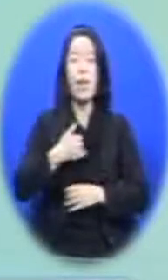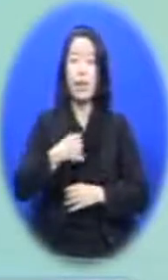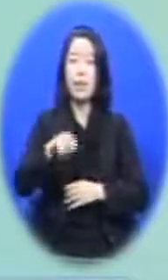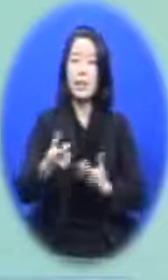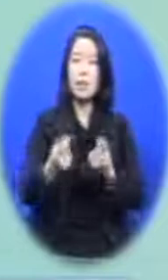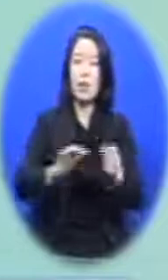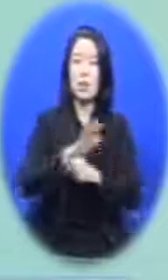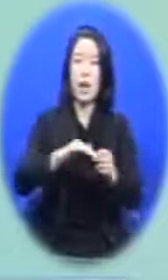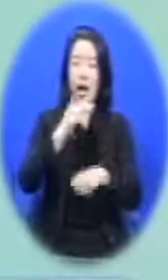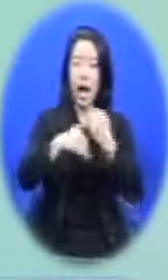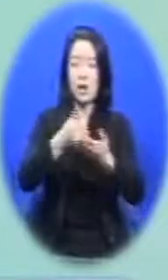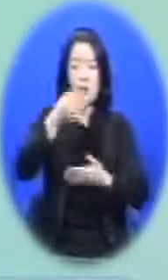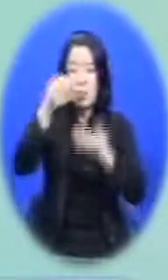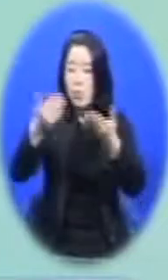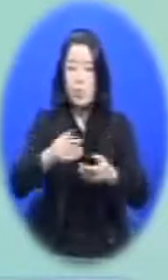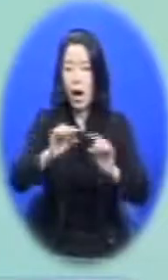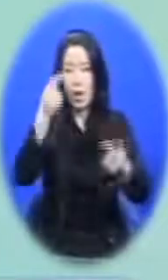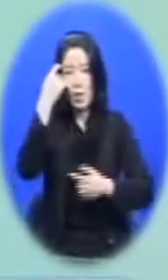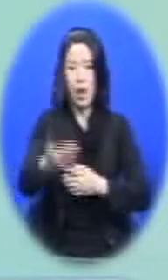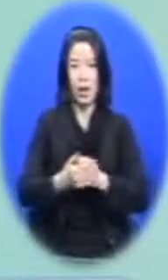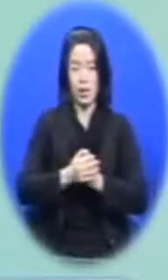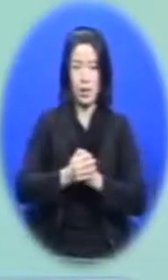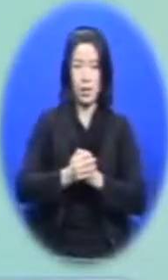사랑을 하나님이 보여주시지 않으시냐.